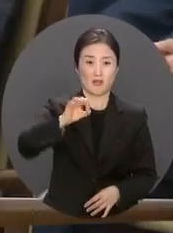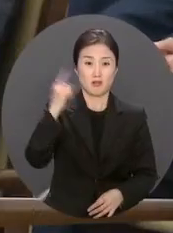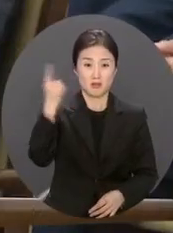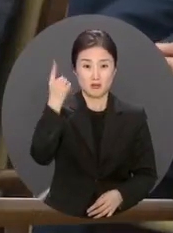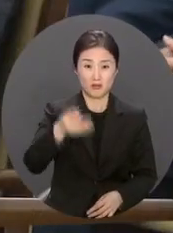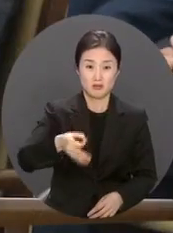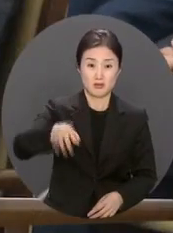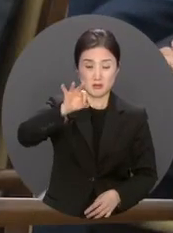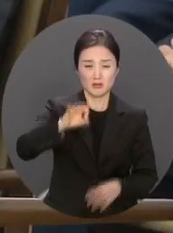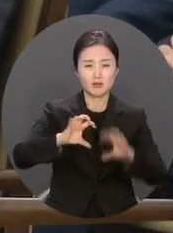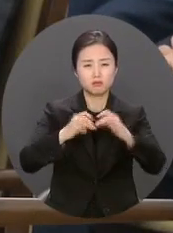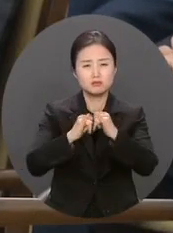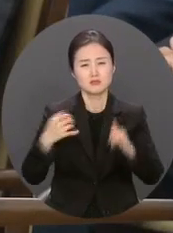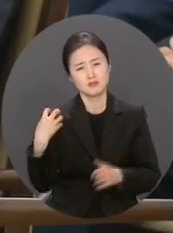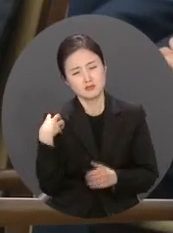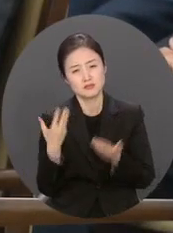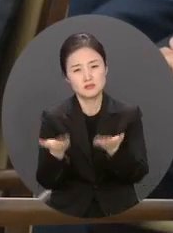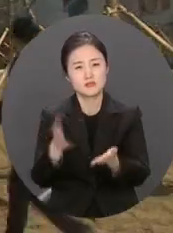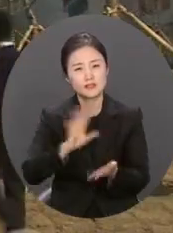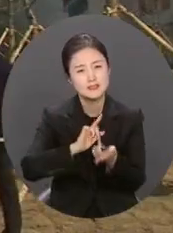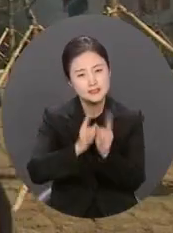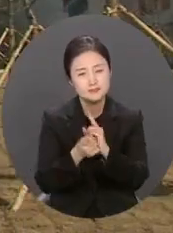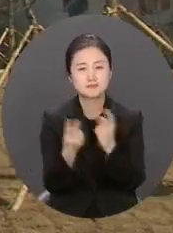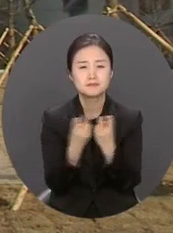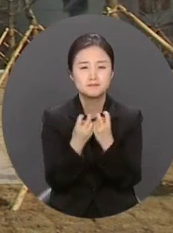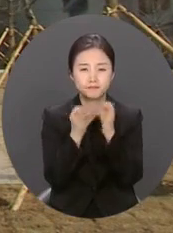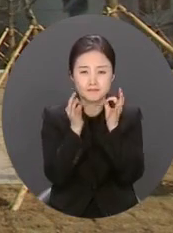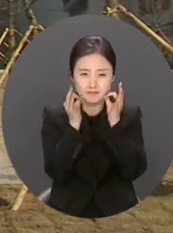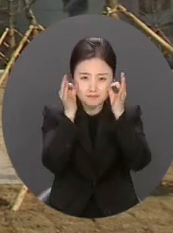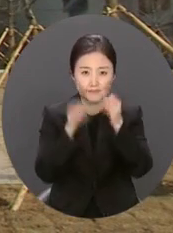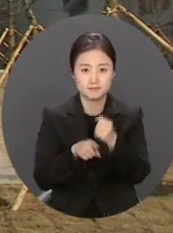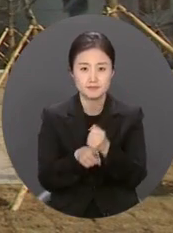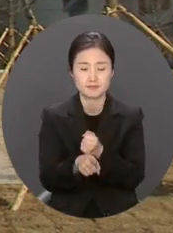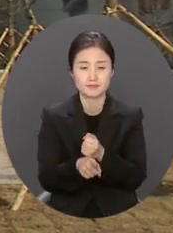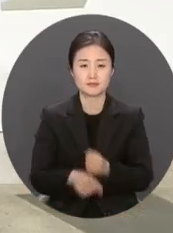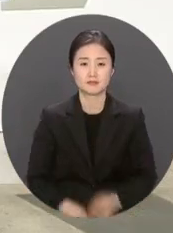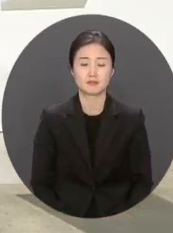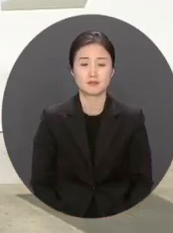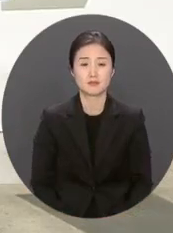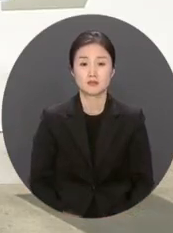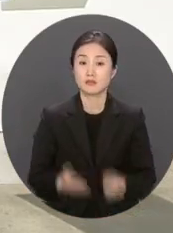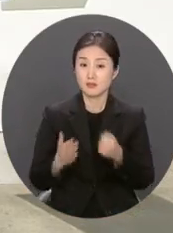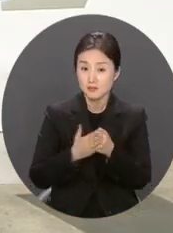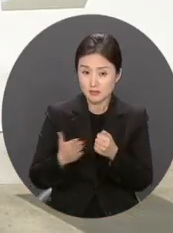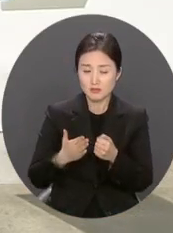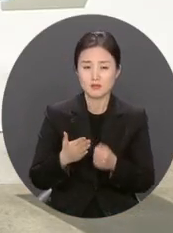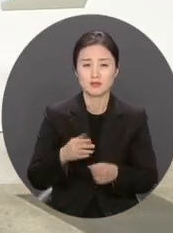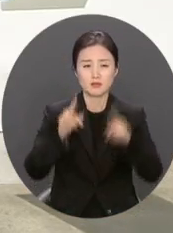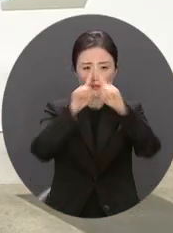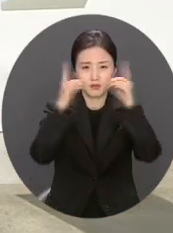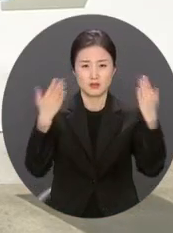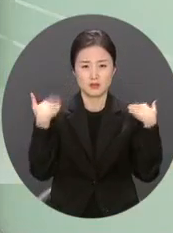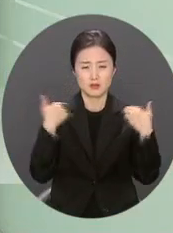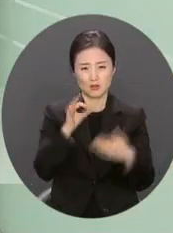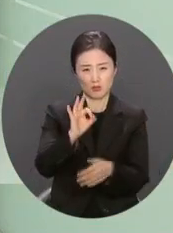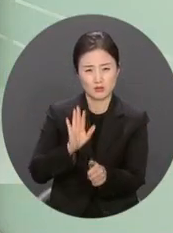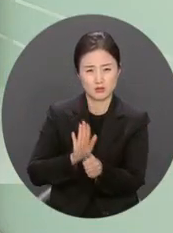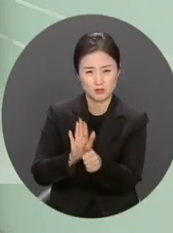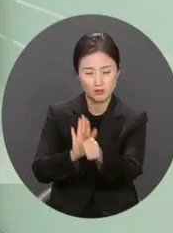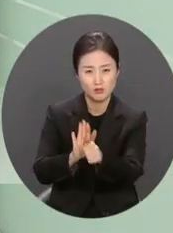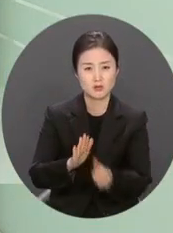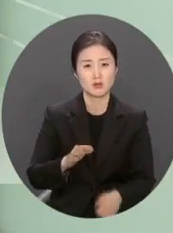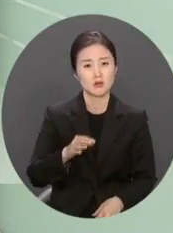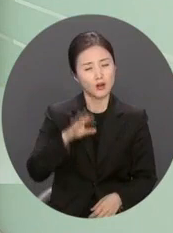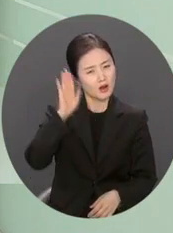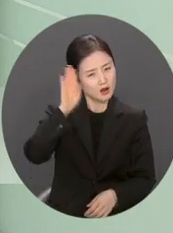내놓은 조치로 보입니다. 상황이 이렇다 보니 한국전력이 한국에너지공대의 운영자금으로 내놓는